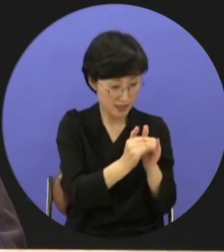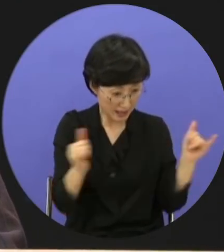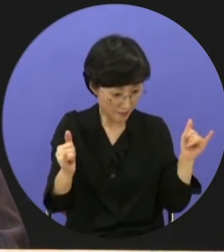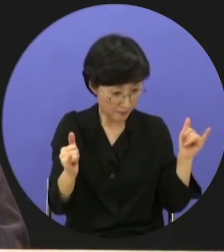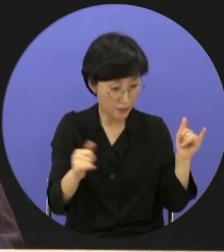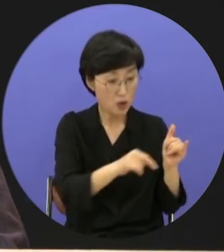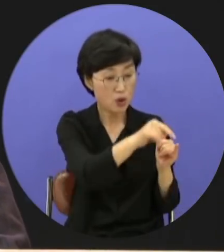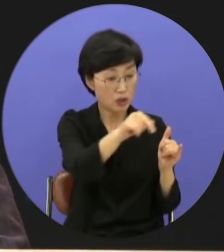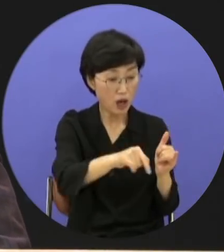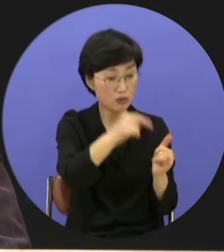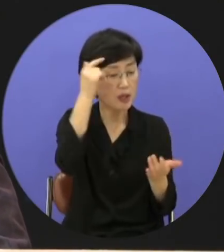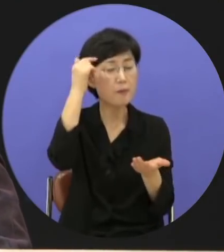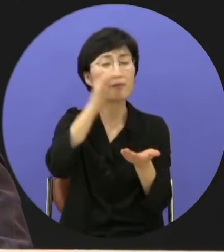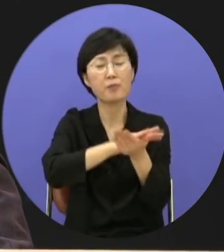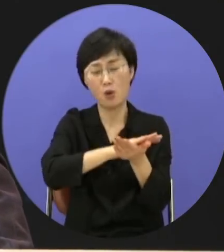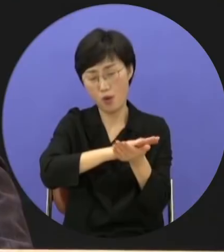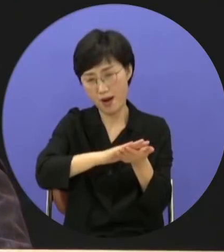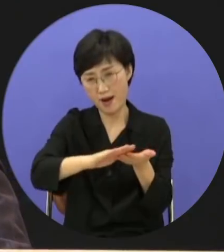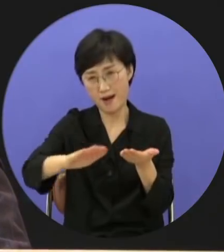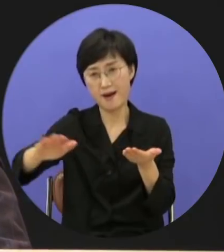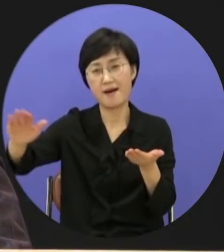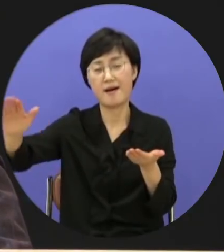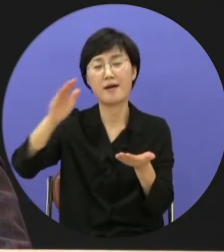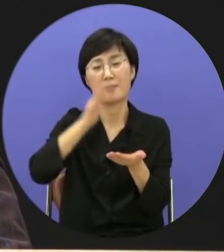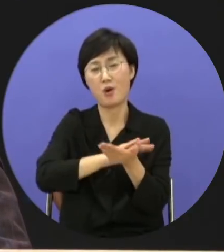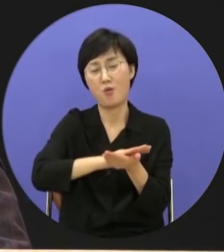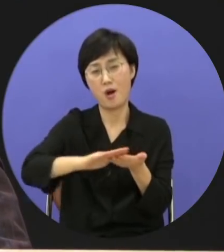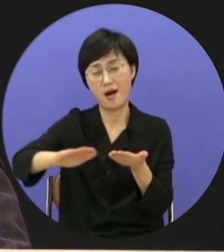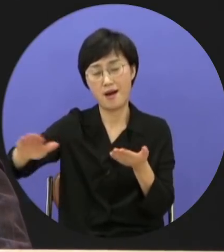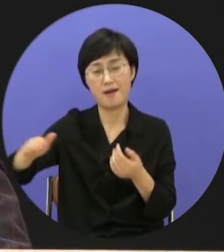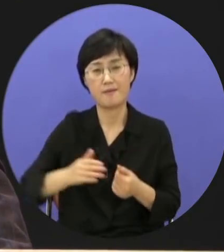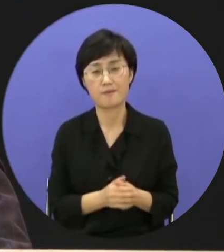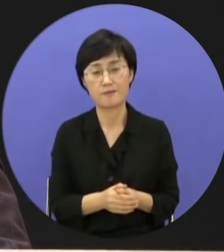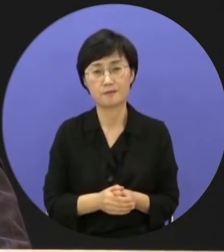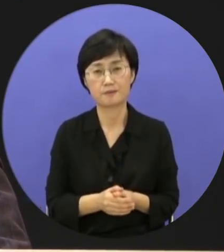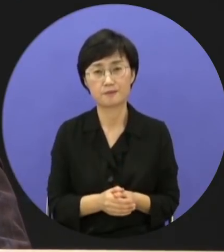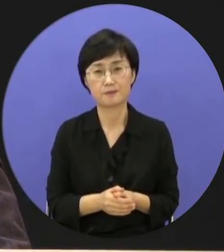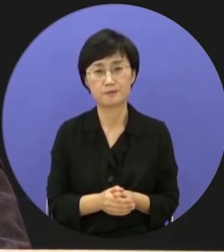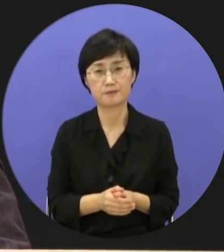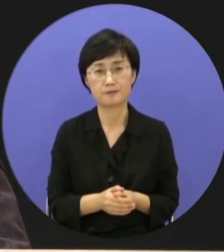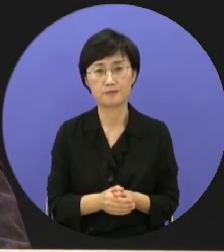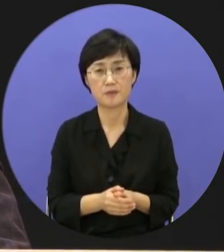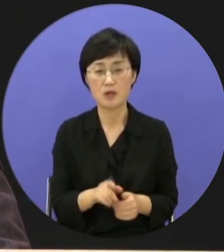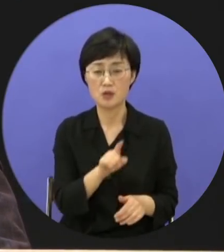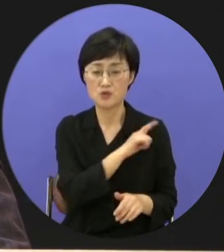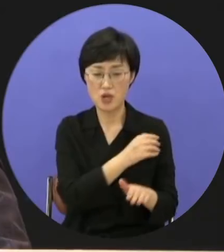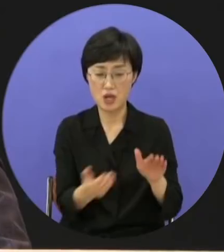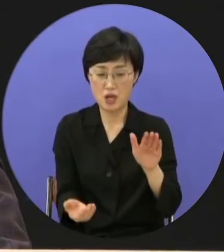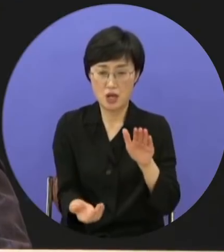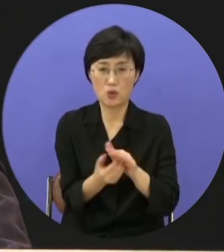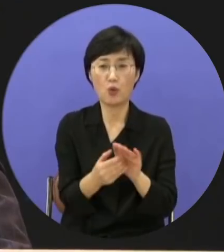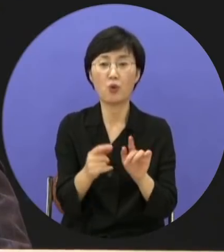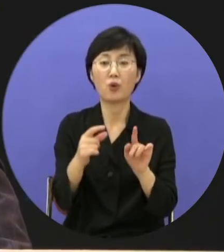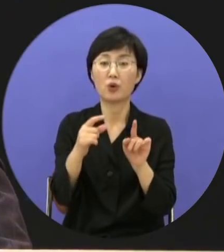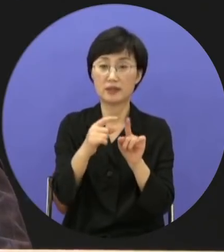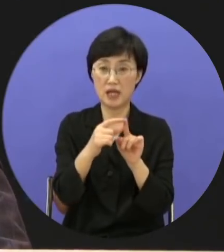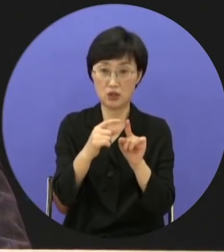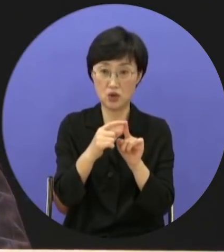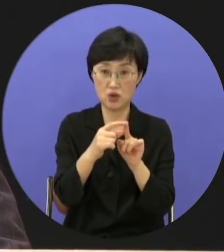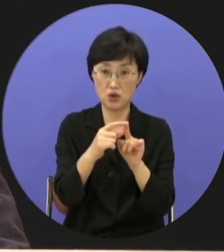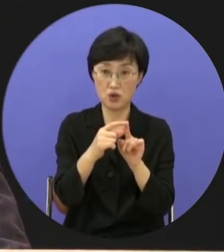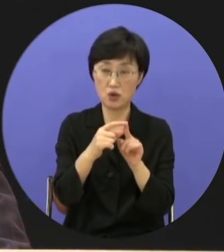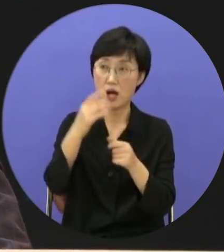to God in the highest, and on earth peace among those with whom he is pleased. 최고의 단어. The greatest word.